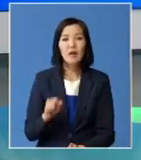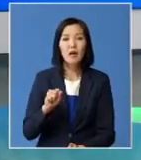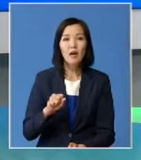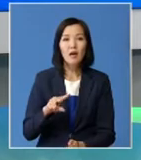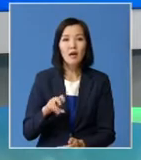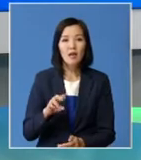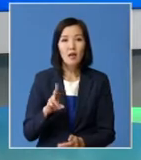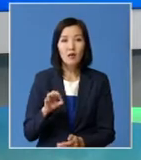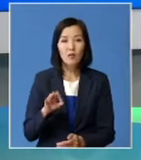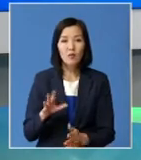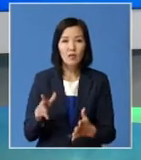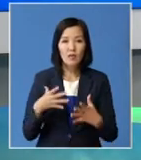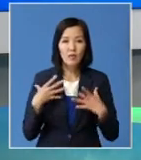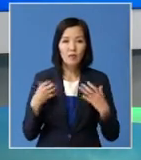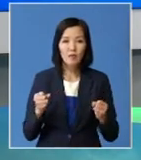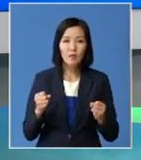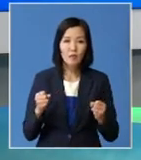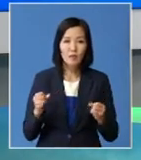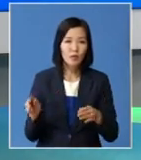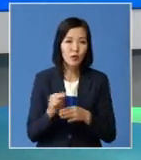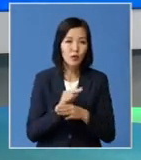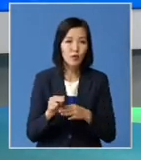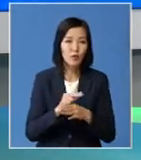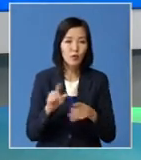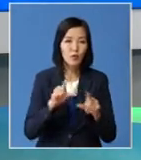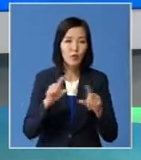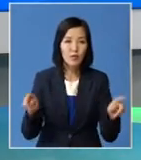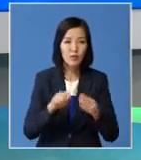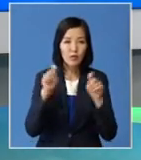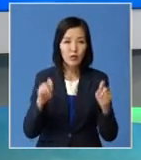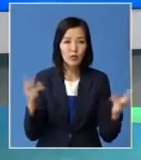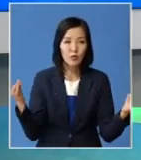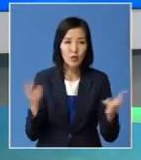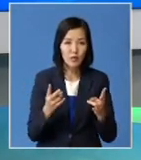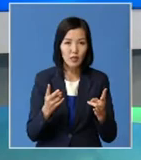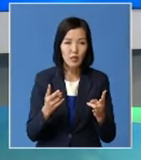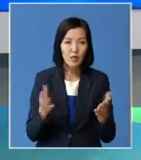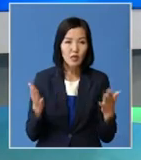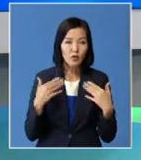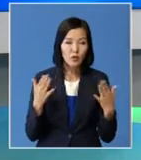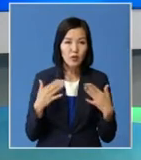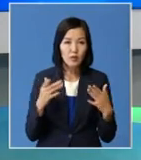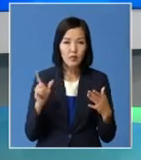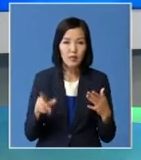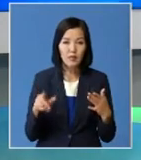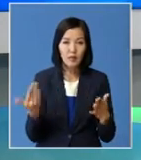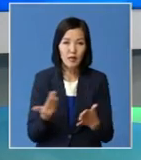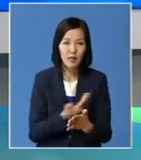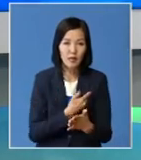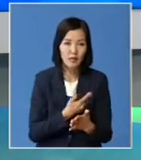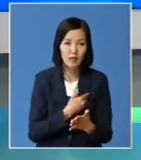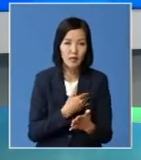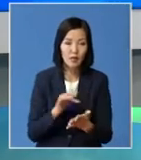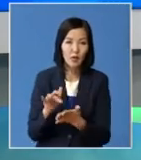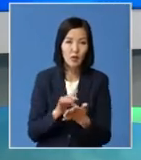Алакөлде емдеу сауықтыру орталықтарын ашу қажет. Бұл қазір демалушылар арасында жоғары сұранысқа ие болып тұр. Мұнда келген туристер айдынды Алакөлдің